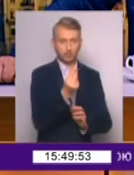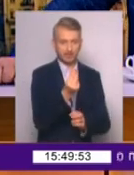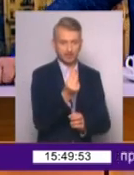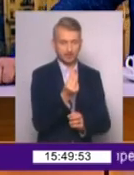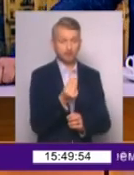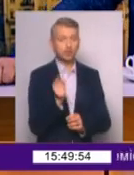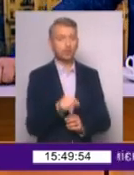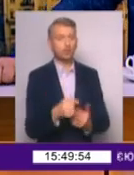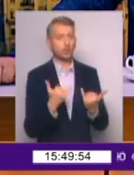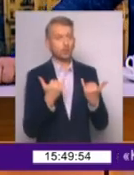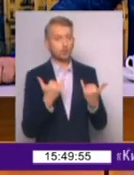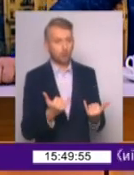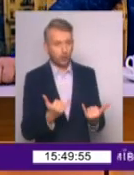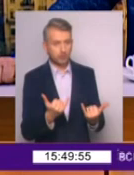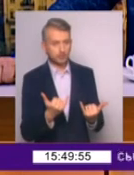Угу. Тому сьогодні